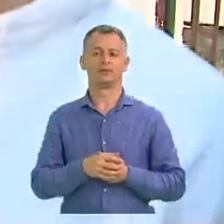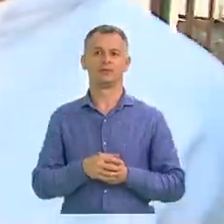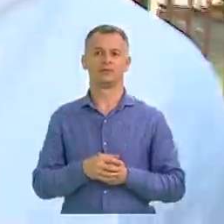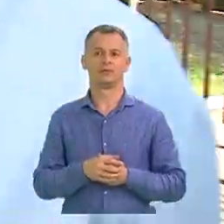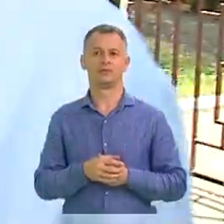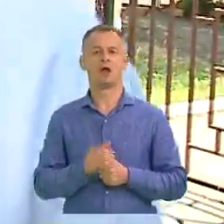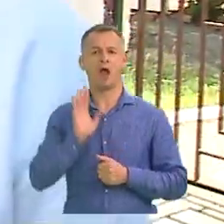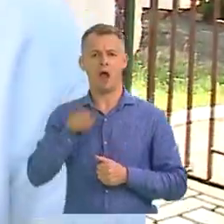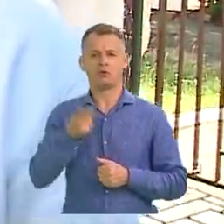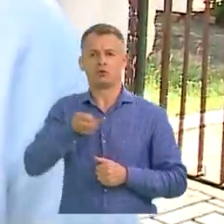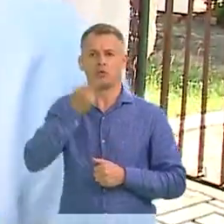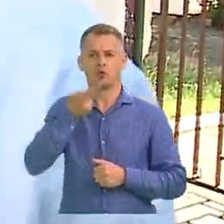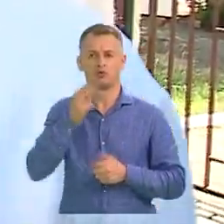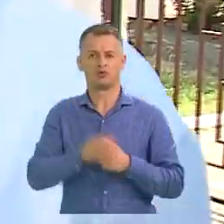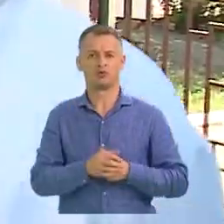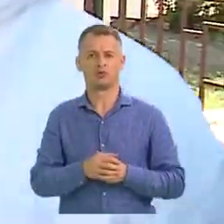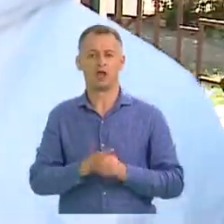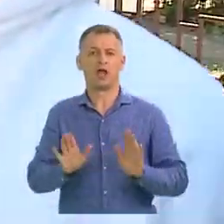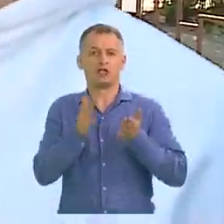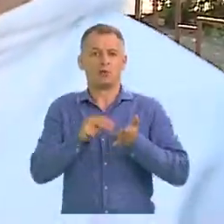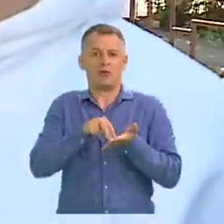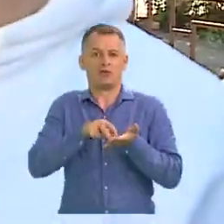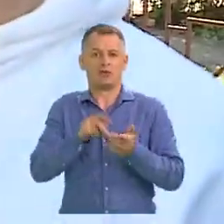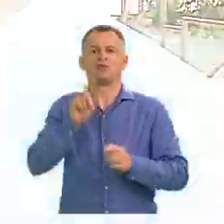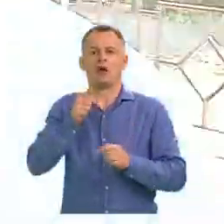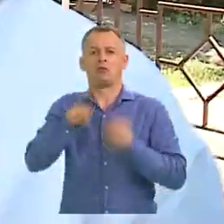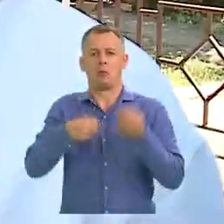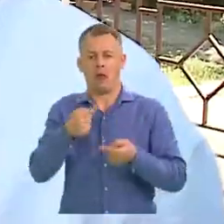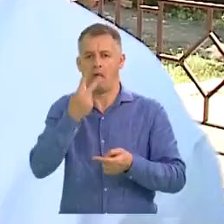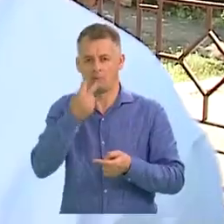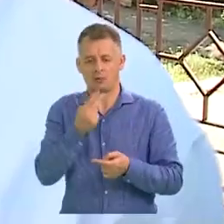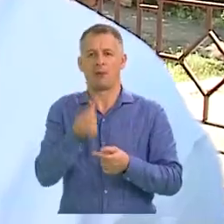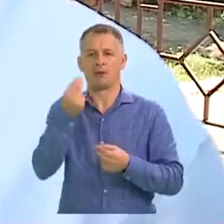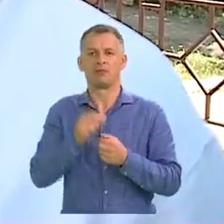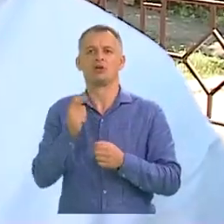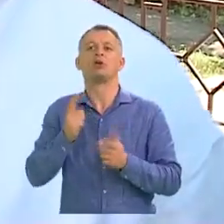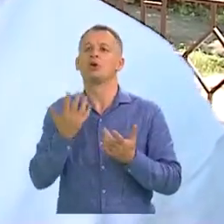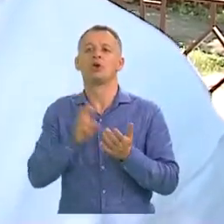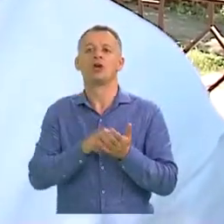fost ușor. La început m-am panicat rău de tot, dar după aia a fost super ok. La ce notă te aștept?